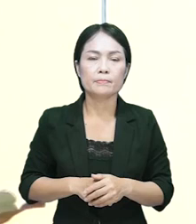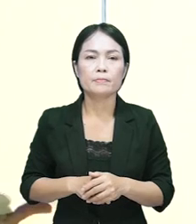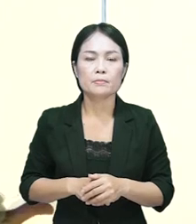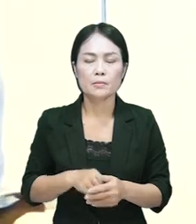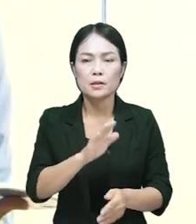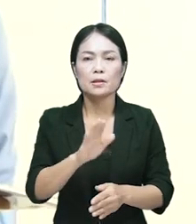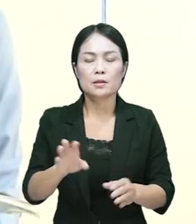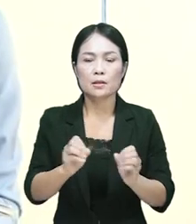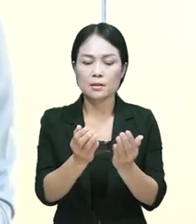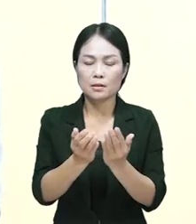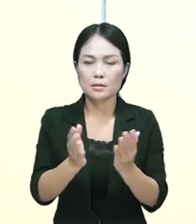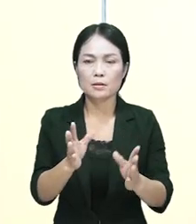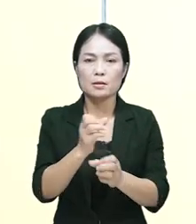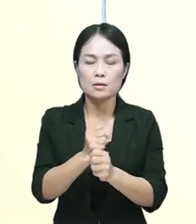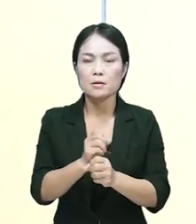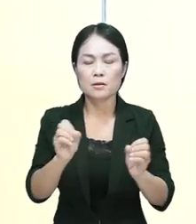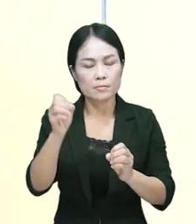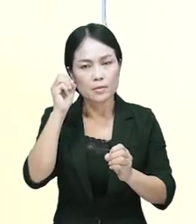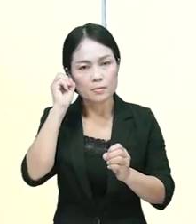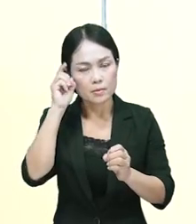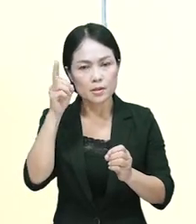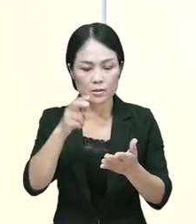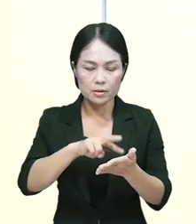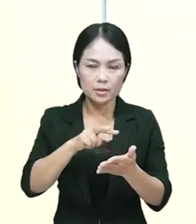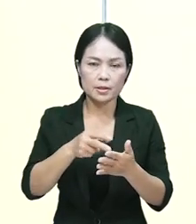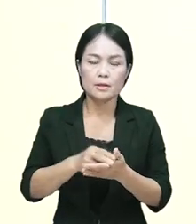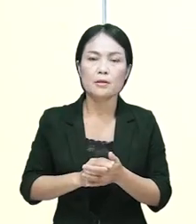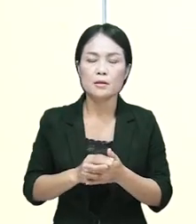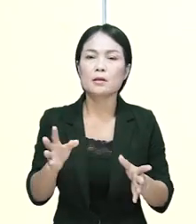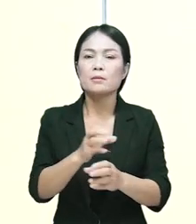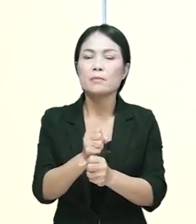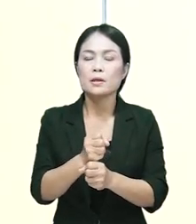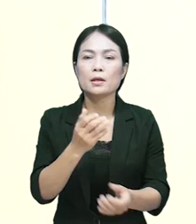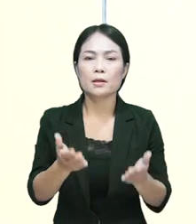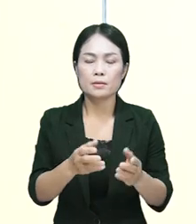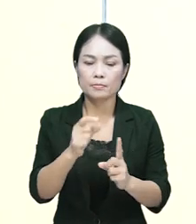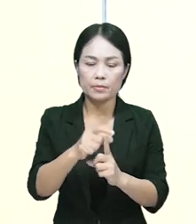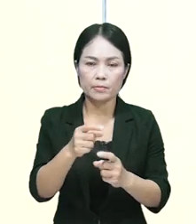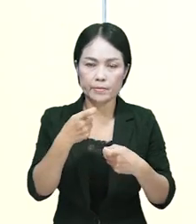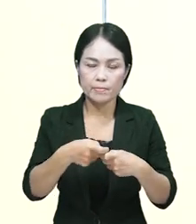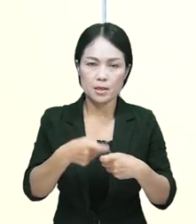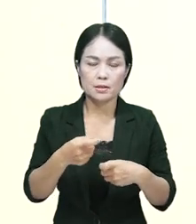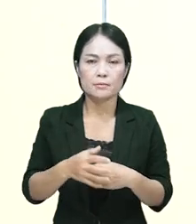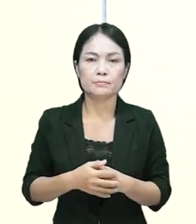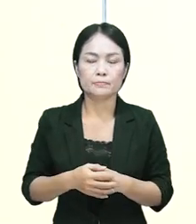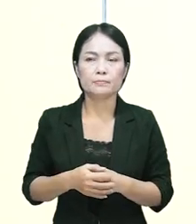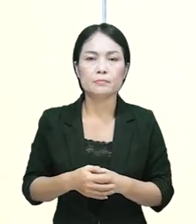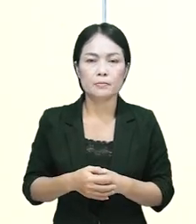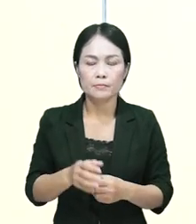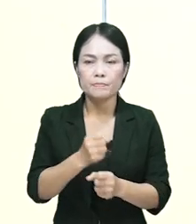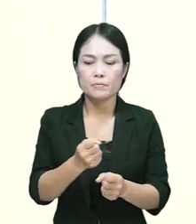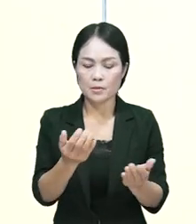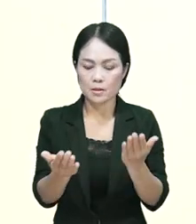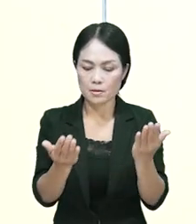ដែលកូនពុំអាចអានបានហើយនឹងពុំតន់យល់ន័យណាកូនណាបានហើយទៅនៅកូនពាក្យពិបាកអញ្ចឹងធ្វើការ